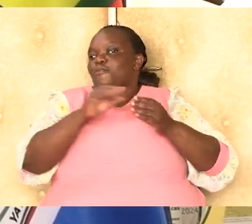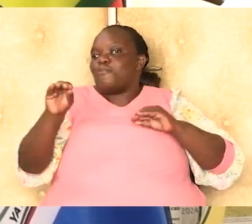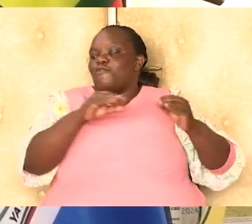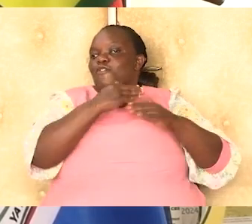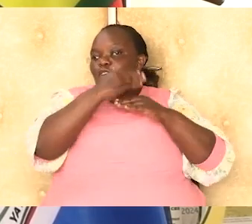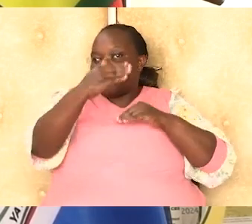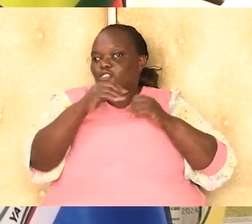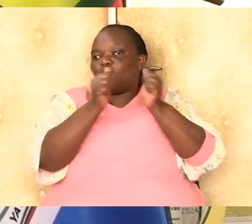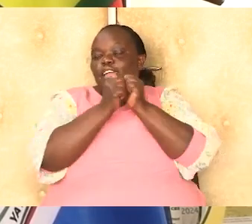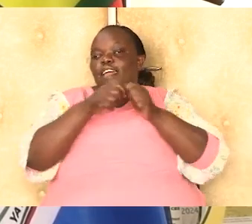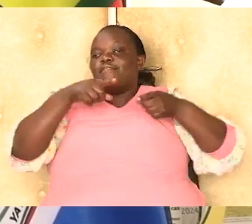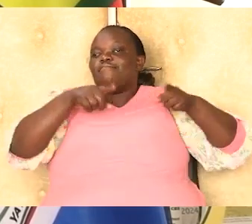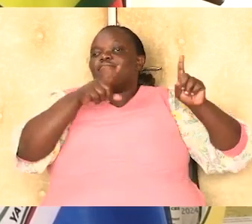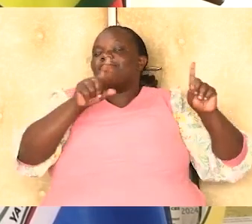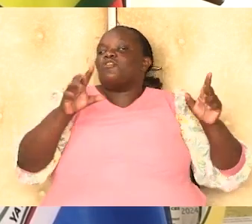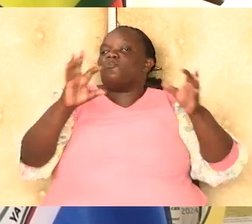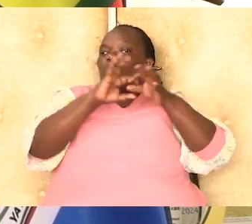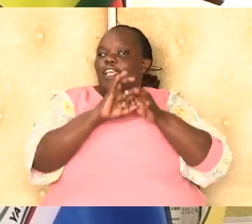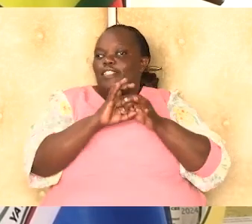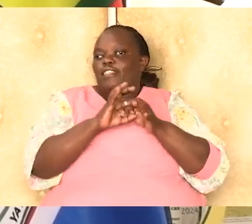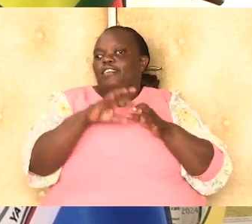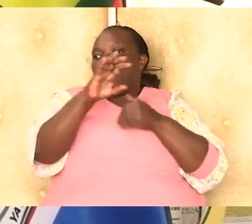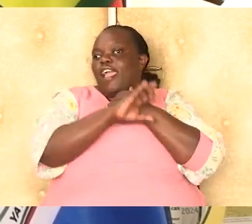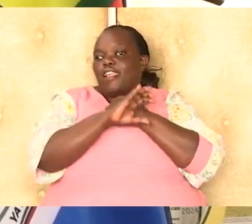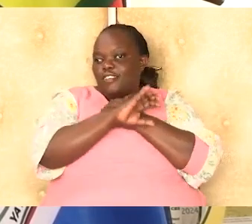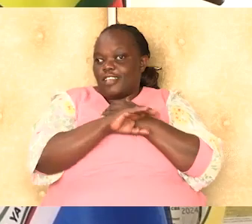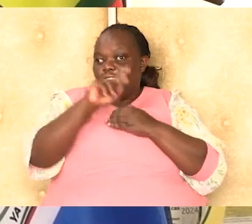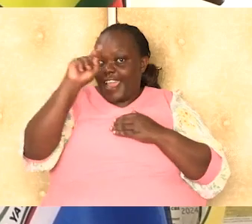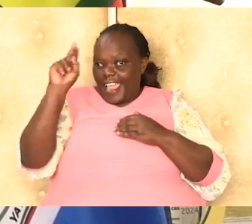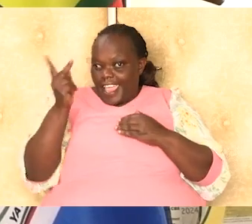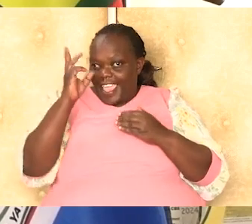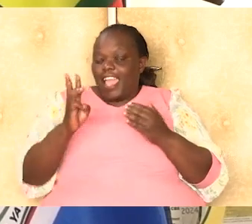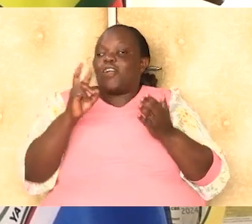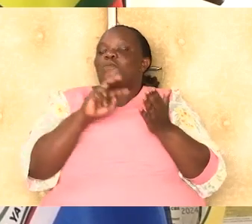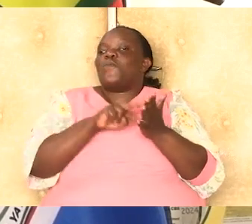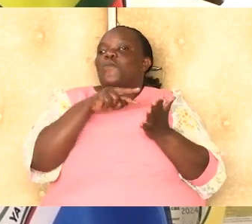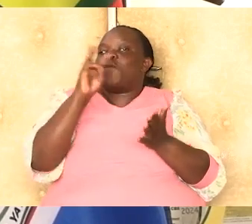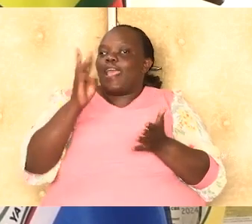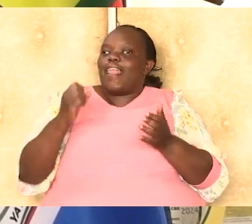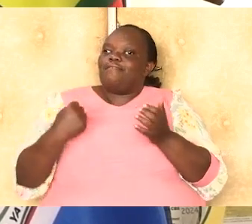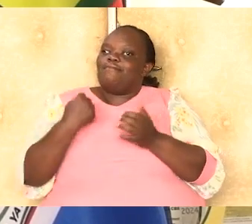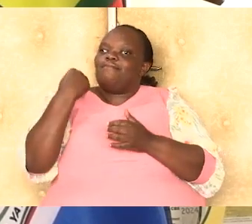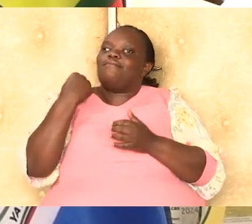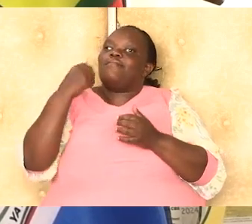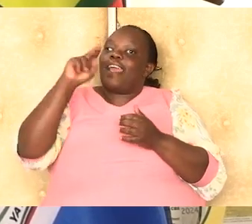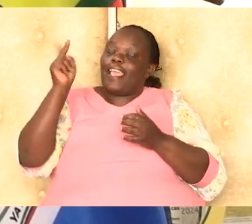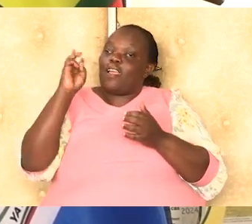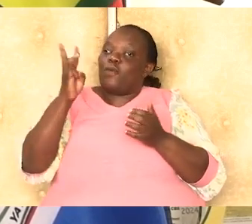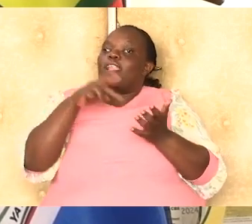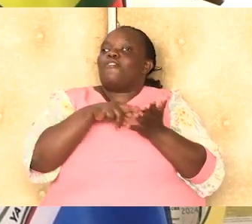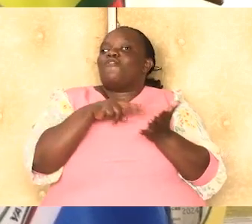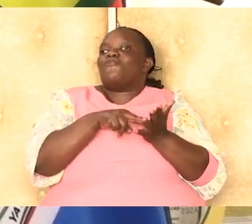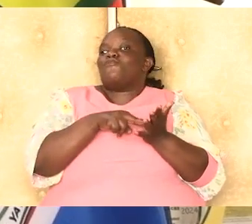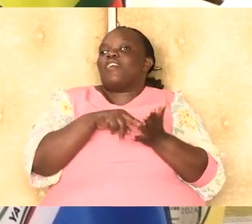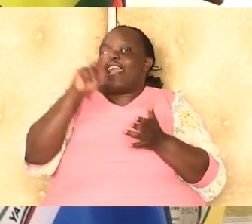together towards a prosperous and united country. Kenya, itainuka. Kenya, itasimama.